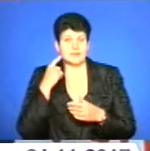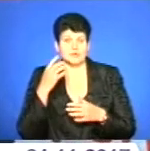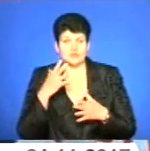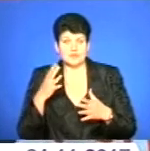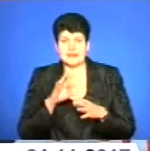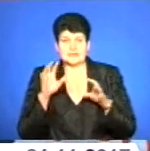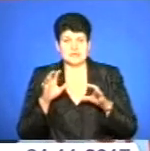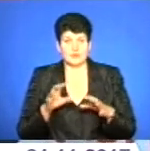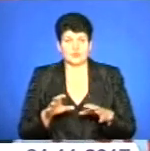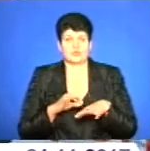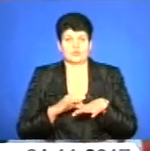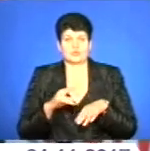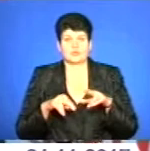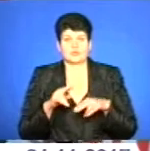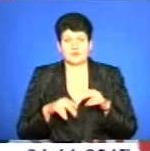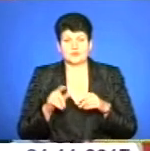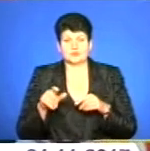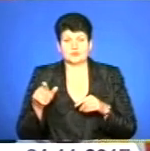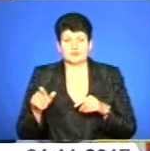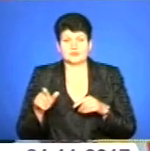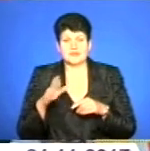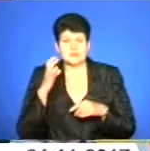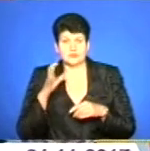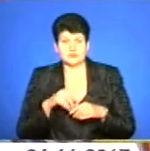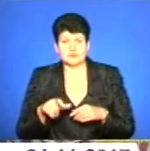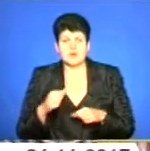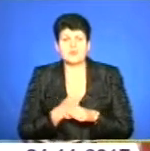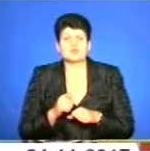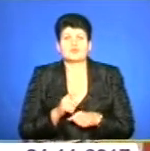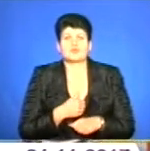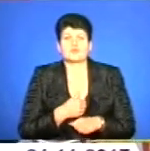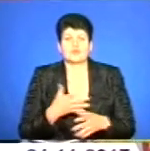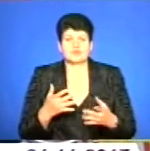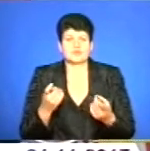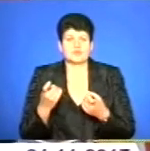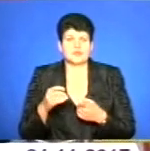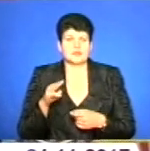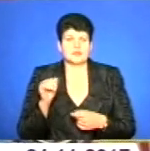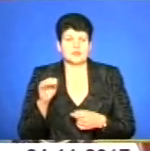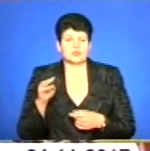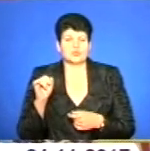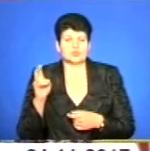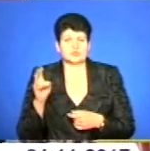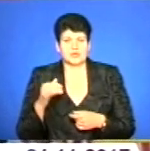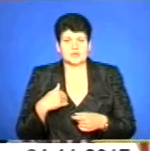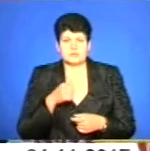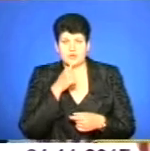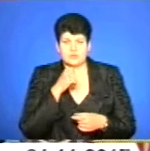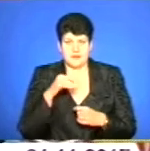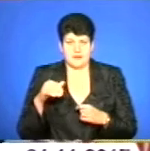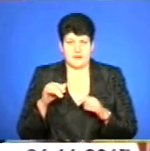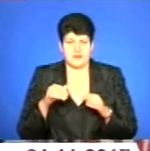території, людей не слухають, роблять, що хочуть, залучають тітушок. У нас зараз така пробна просто акція, ми